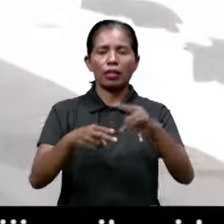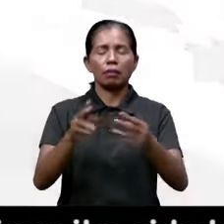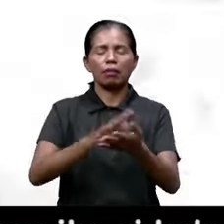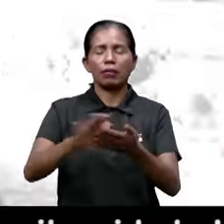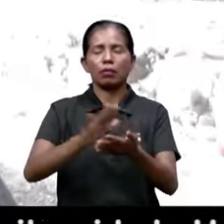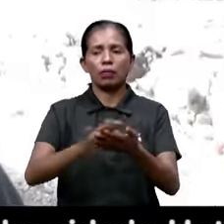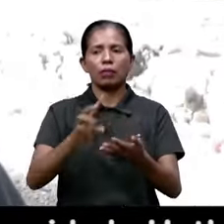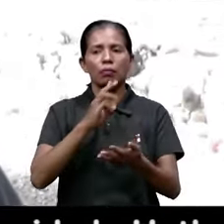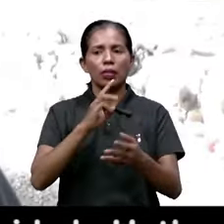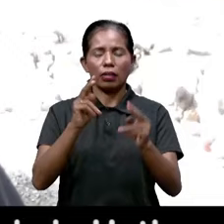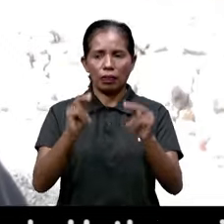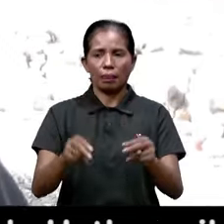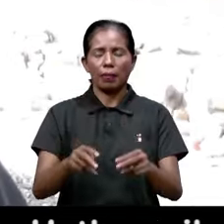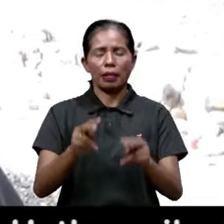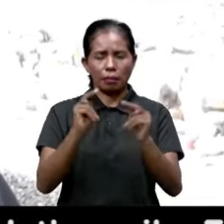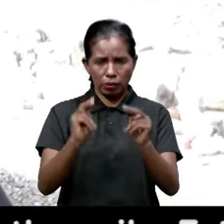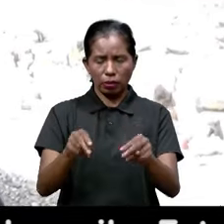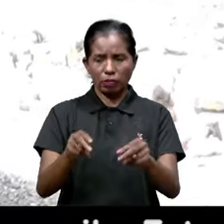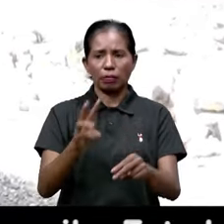fasi. Bene tingi persis ele uma bene.